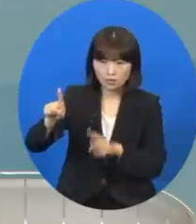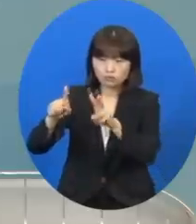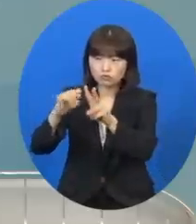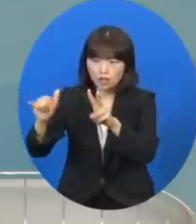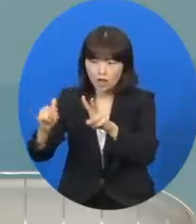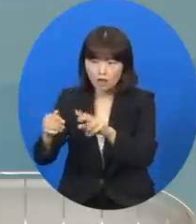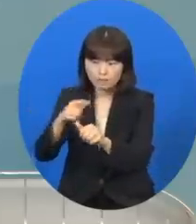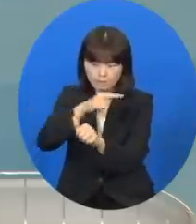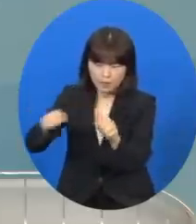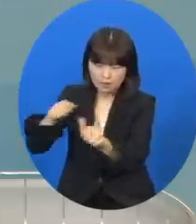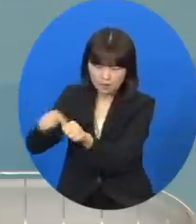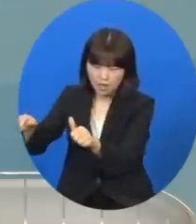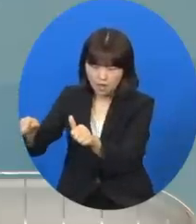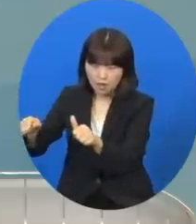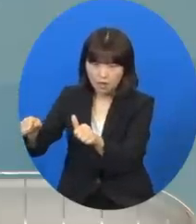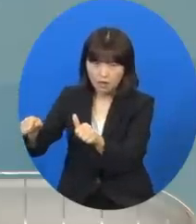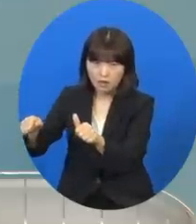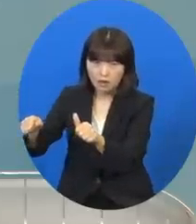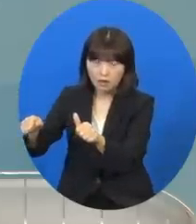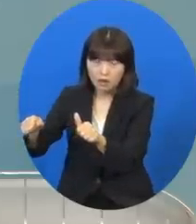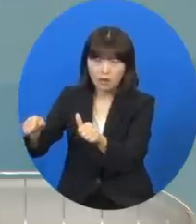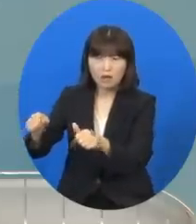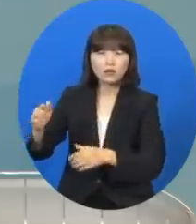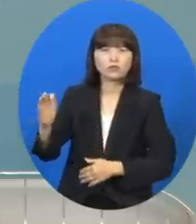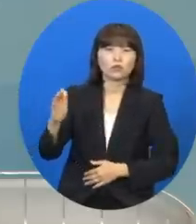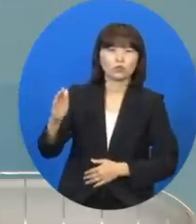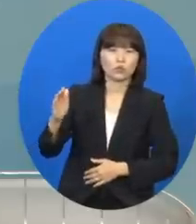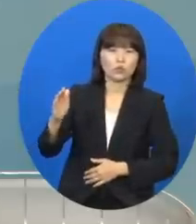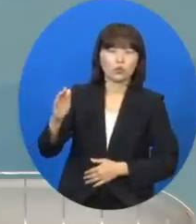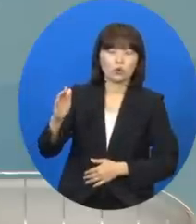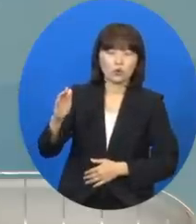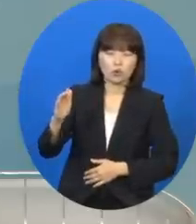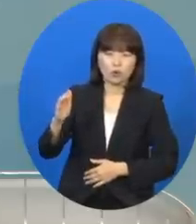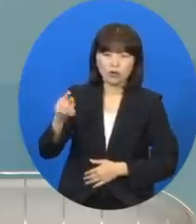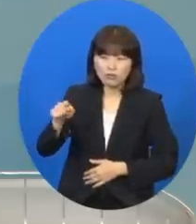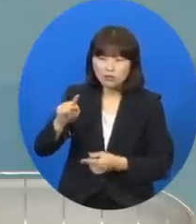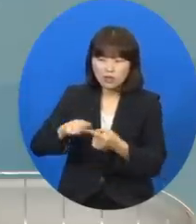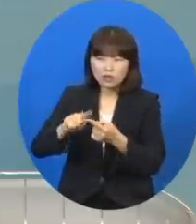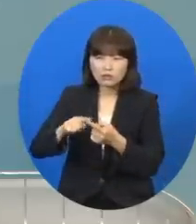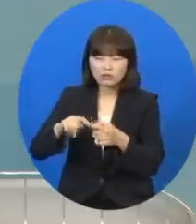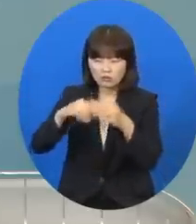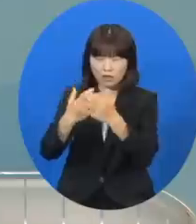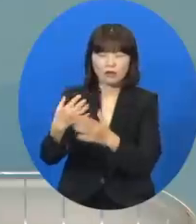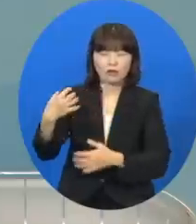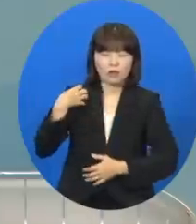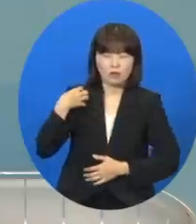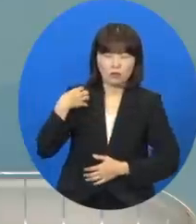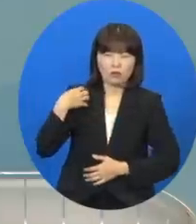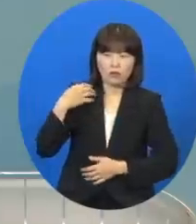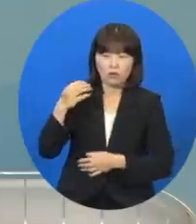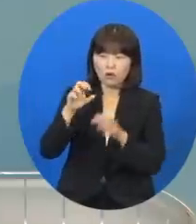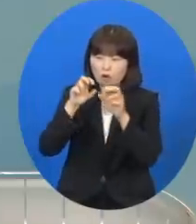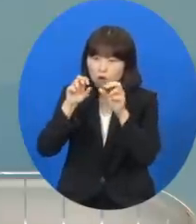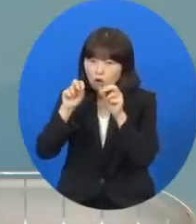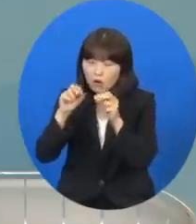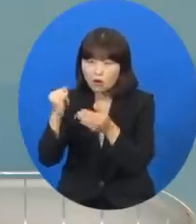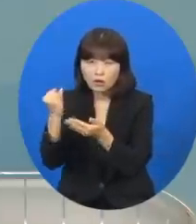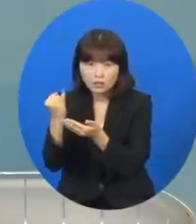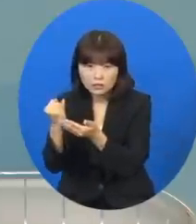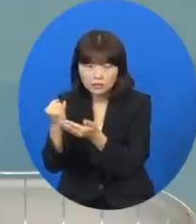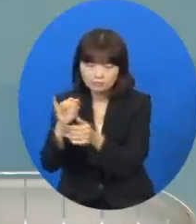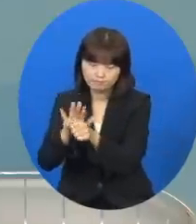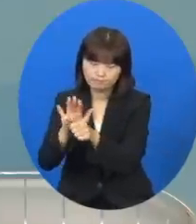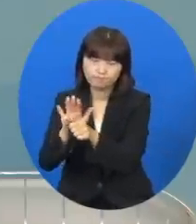하다가 그런 희생을 치르면서도 그 일을 했습니다. 마땅히 그리스도인이 해야 될